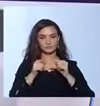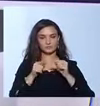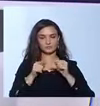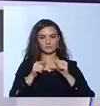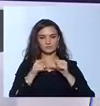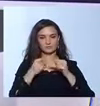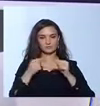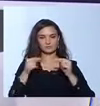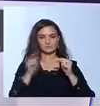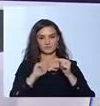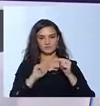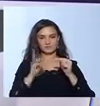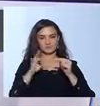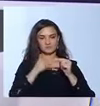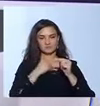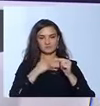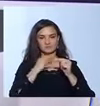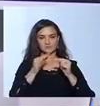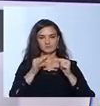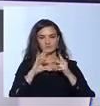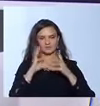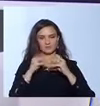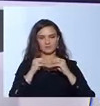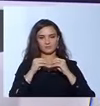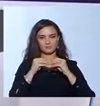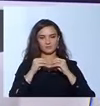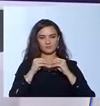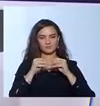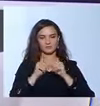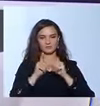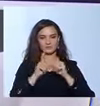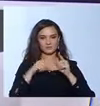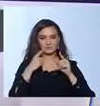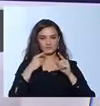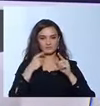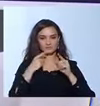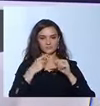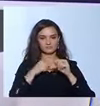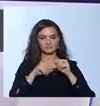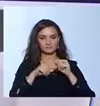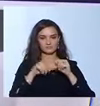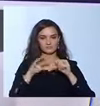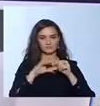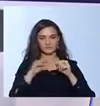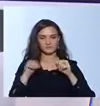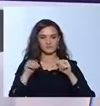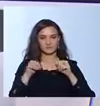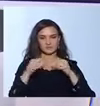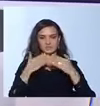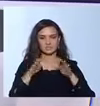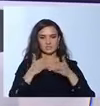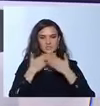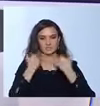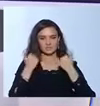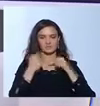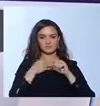განსაზღვრულია პრიორიტეტები, მაგრამ მინდა გითხრათ, რომ ჯერ ყველაფერი, ასე ვთქვათ, ყველა მექანიზმი გახსნილი არ